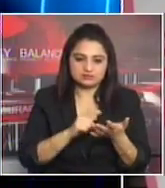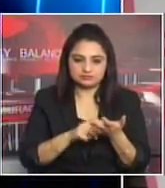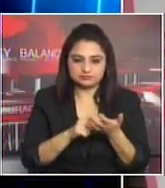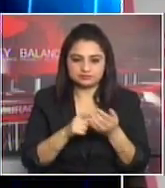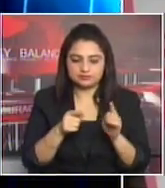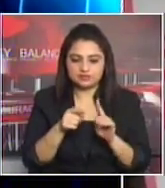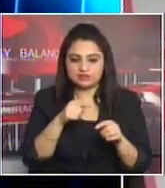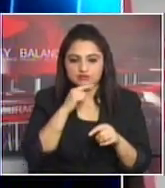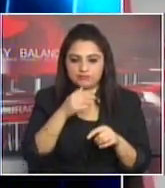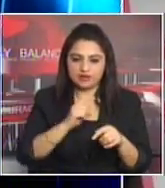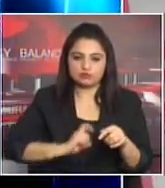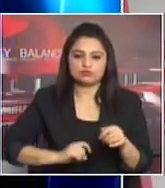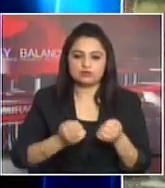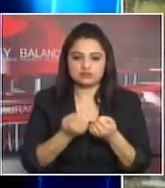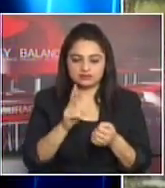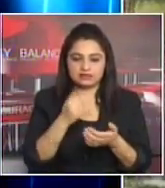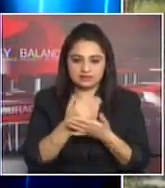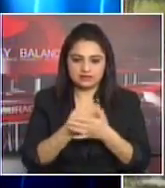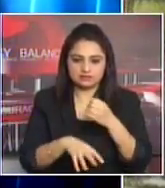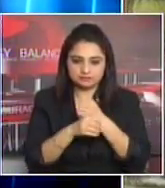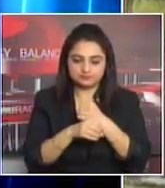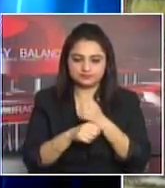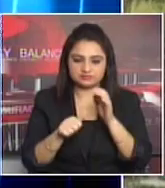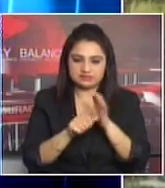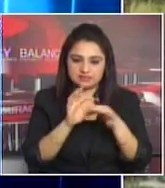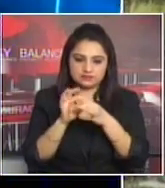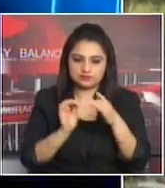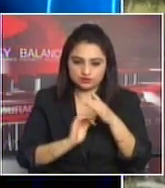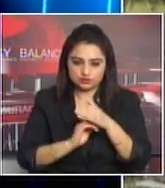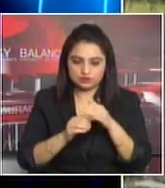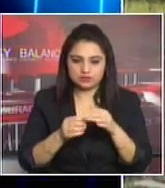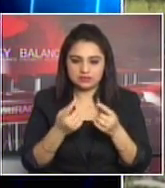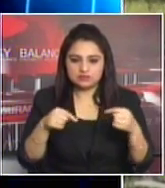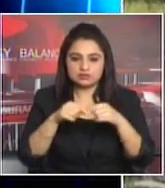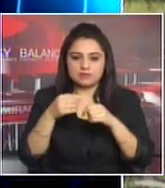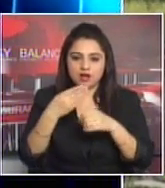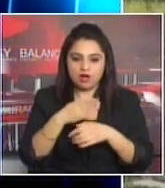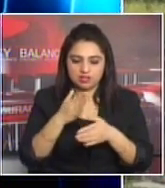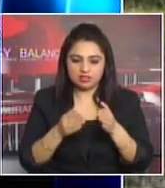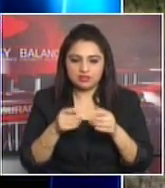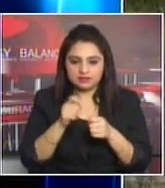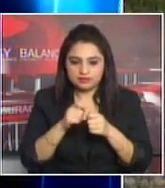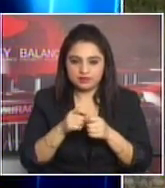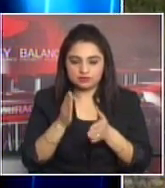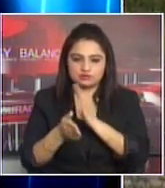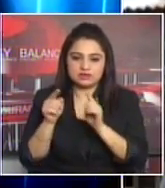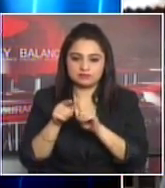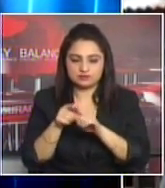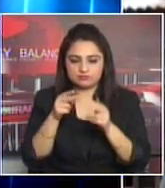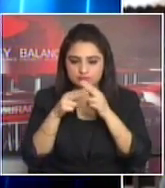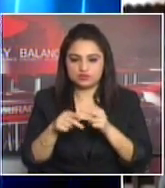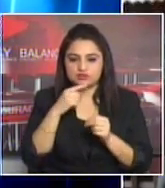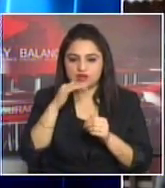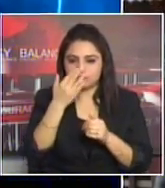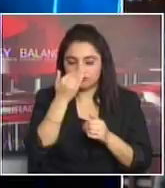छन्। त्यसै गरी सोही कार्यक्रम अन्तर्गत जिल्ला समन्वय समितिको सभाहाल निर्माण योजना पनि बजेट अभावले अलपत्र छ।